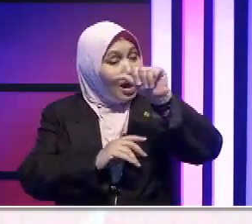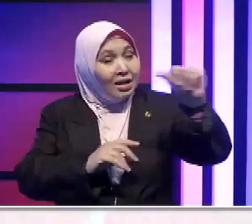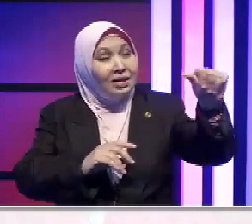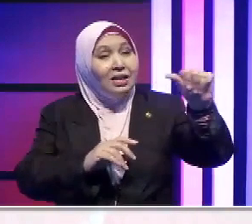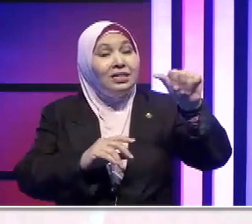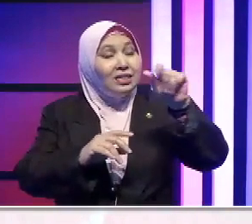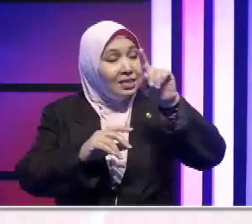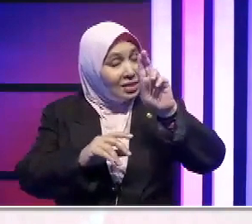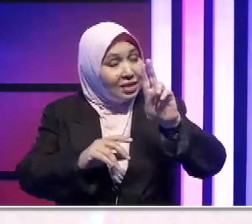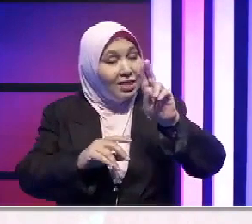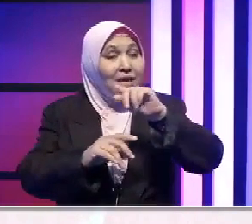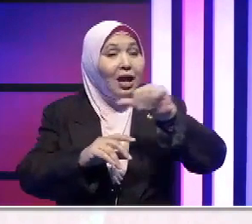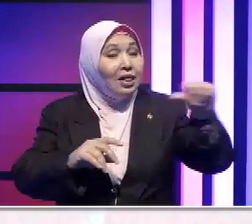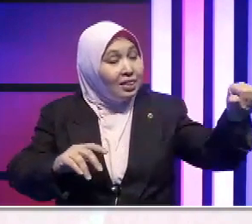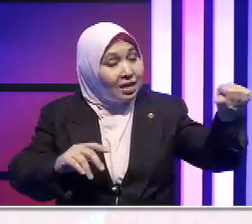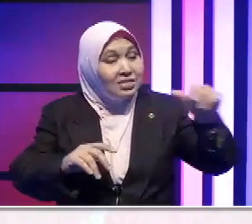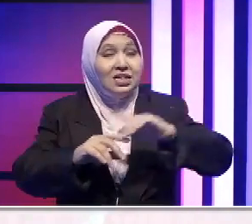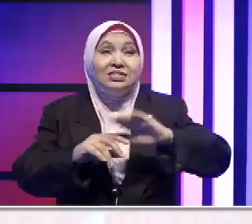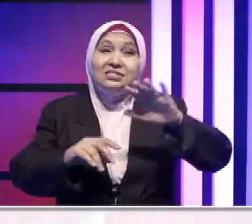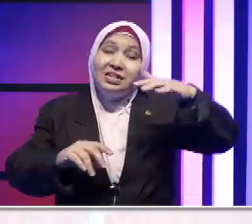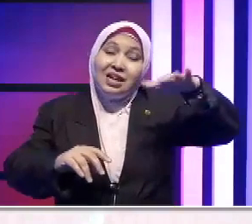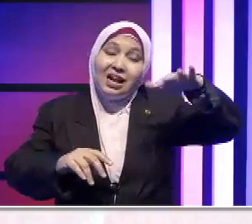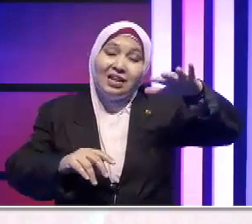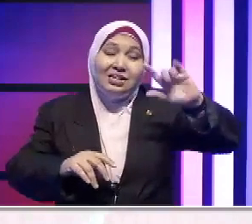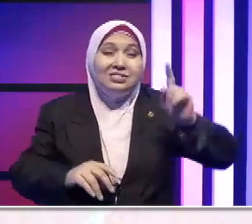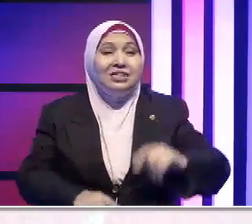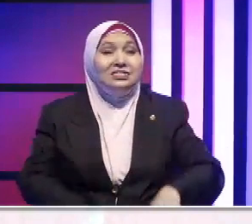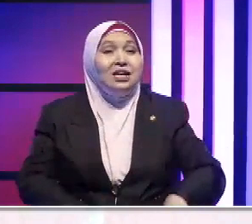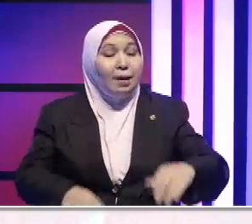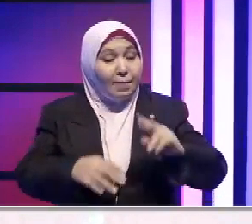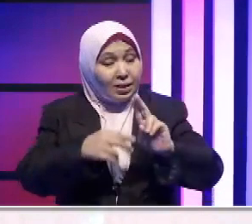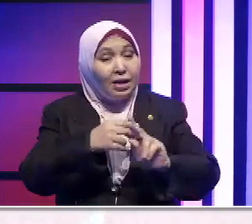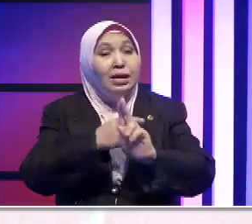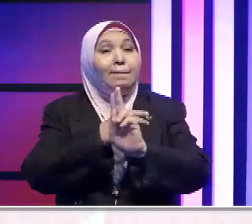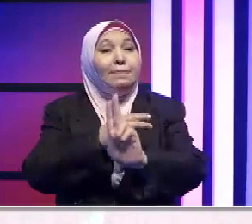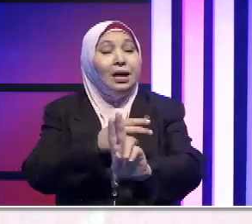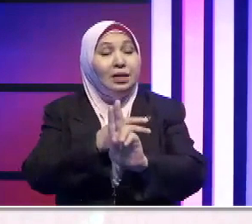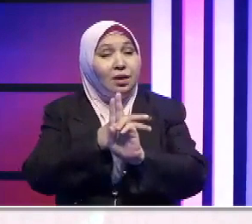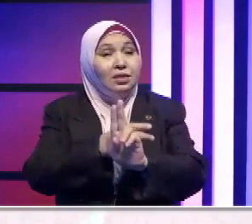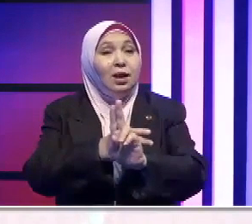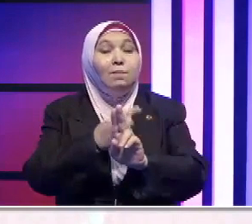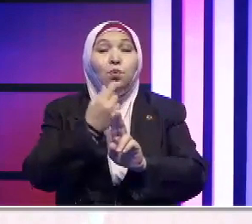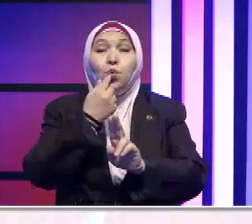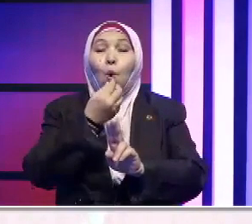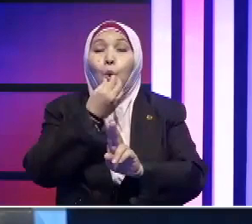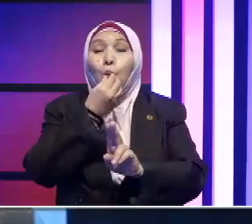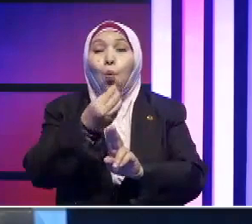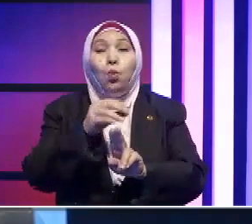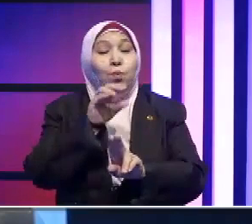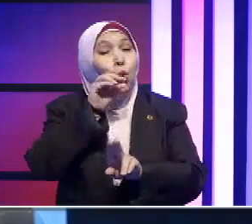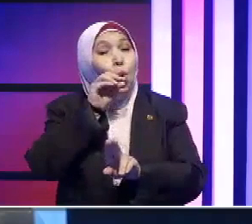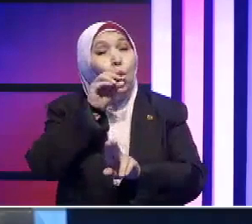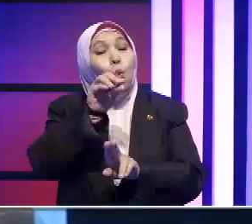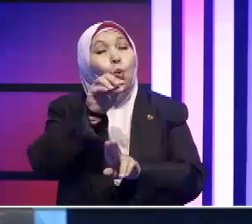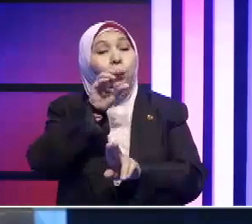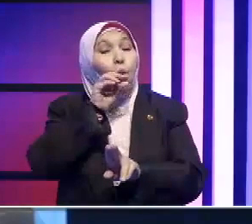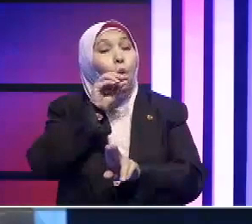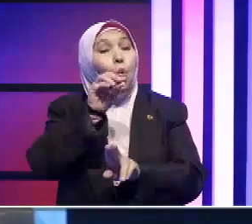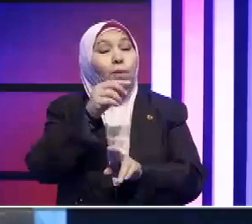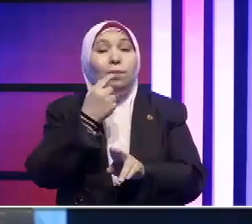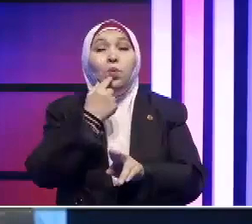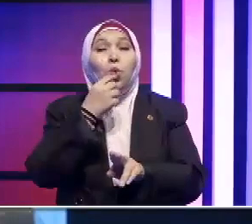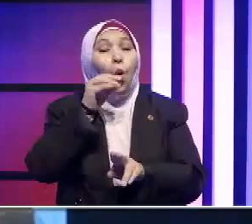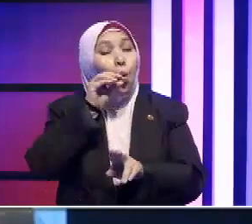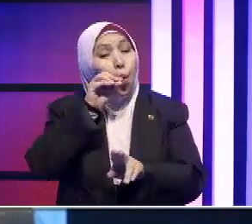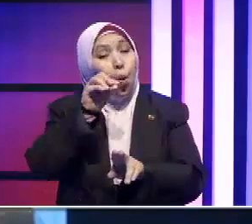secara tulis ni baris atas yang sederhana saja. Kemudian bagi depan, bagi depan kena mulut kena muncung. Baris di hadapan mulut kena muncung.